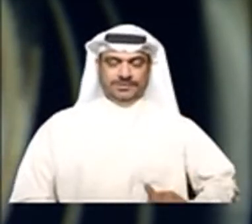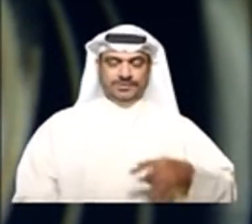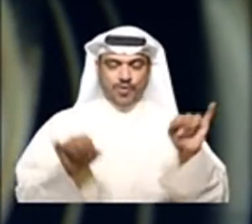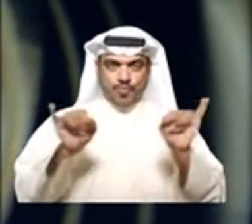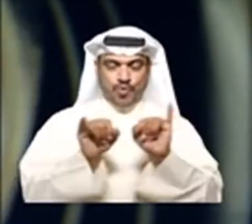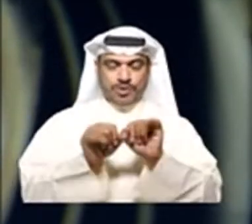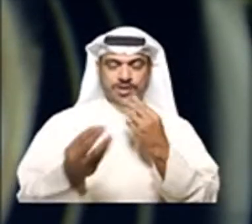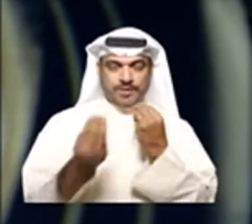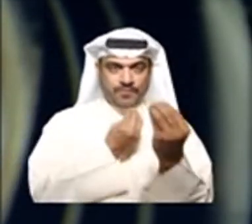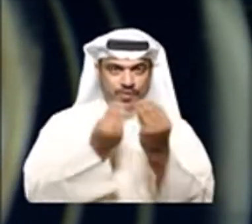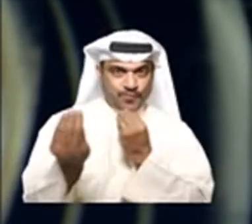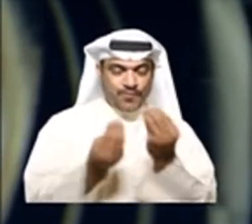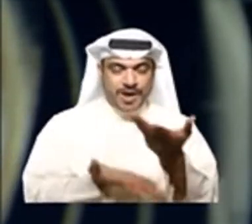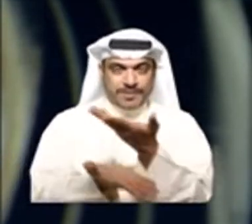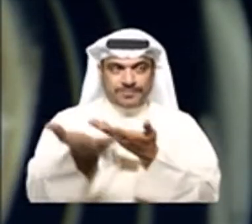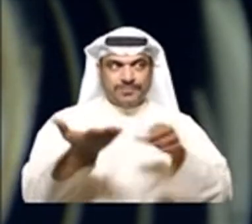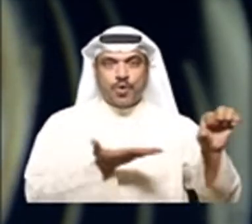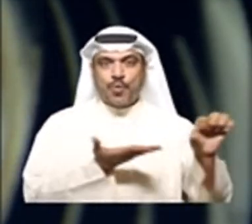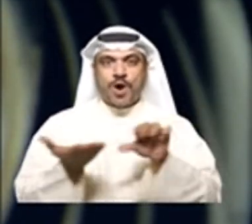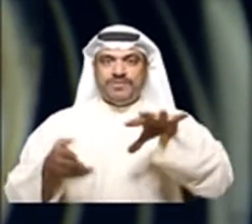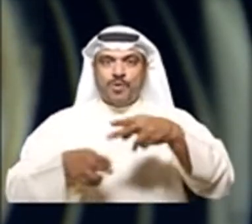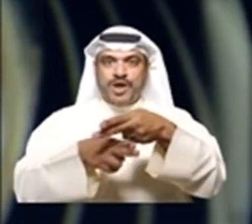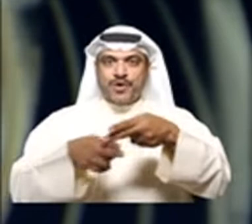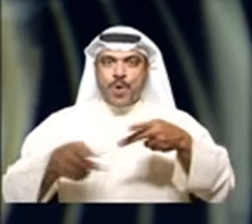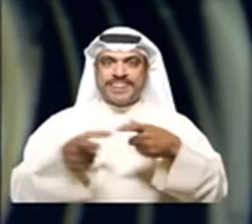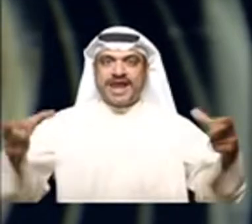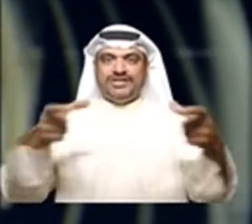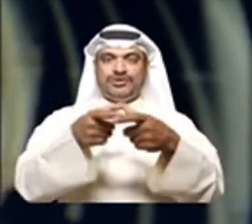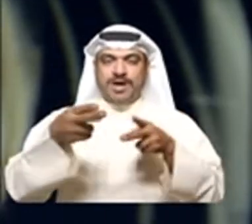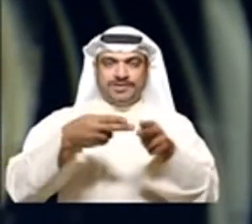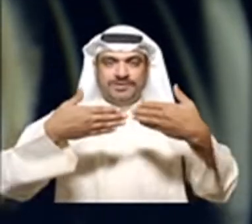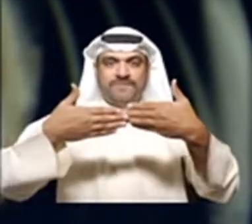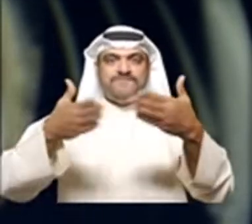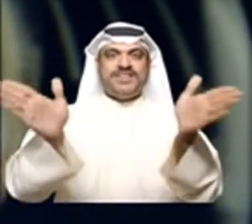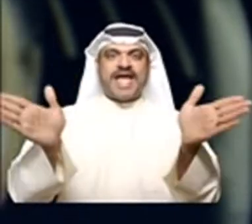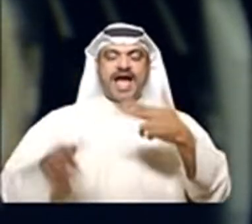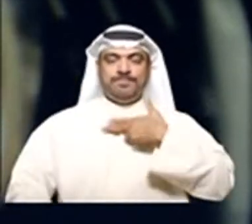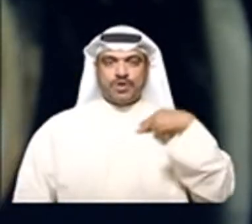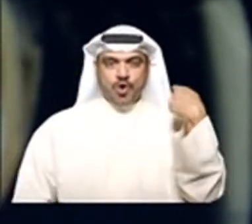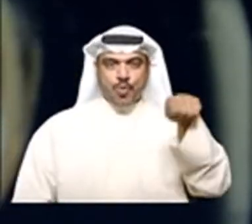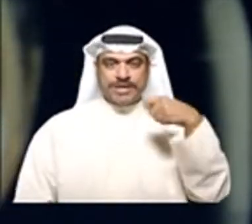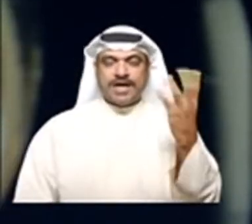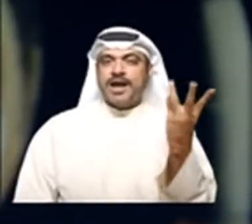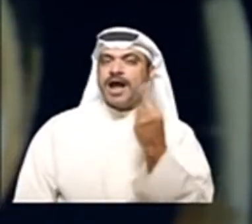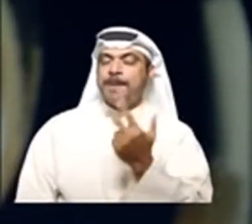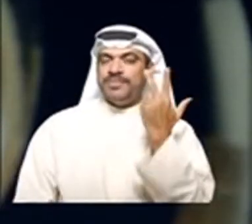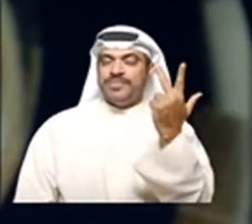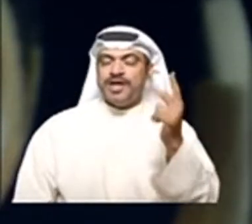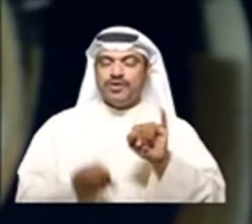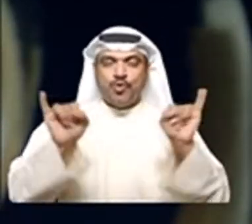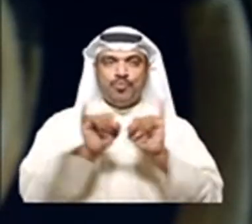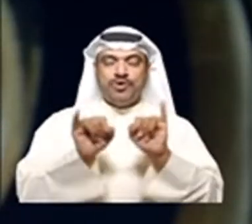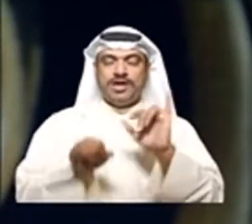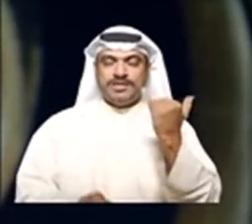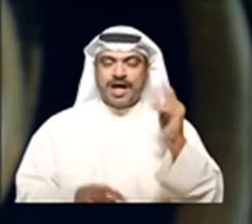الصديقة وترأس سموه وفد دولة الكويت في الجلسة الافتتاحية للاجتماع الوزاري 8 لمنتدى التعاون الصيني